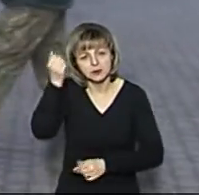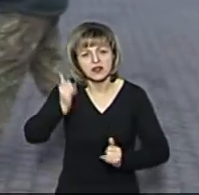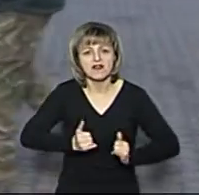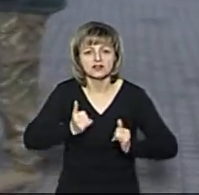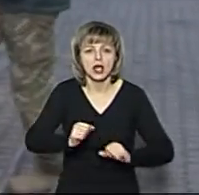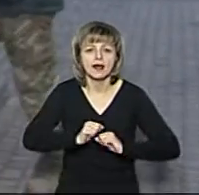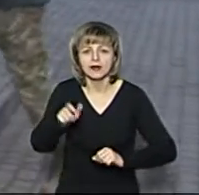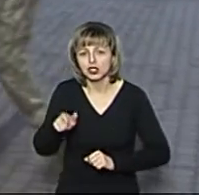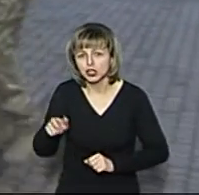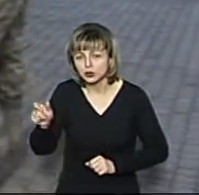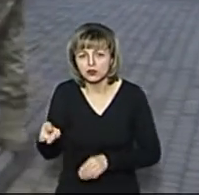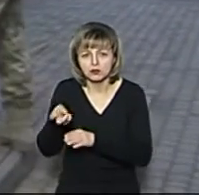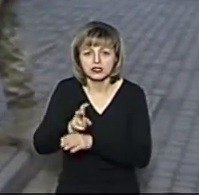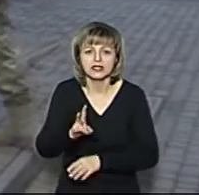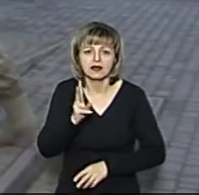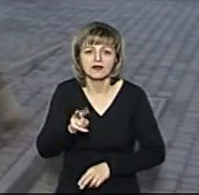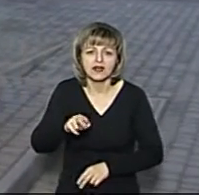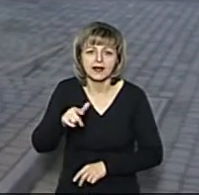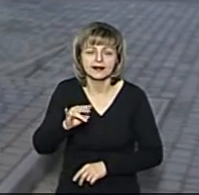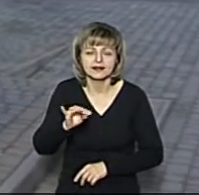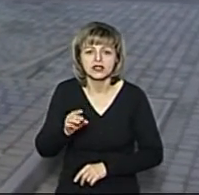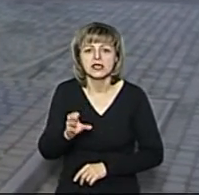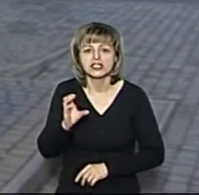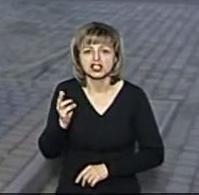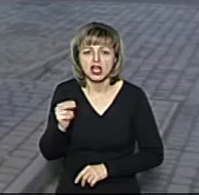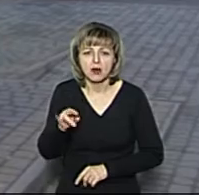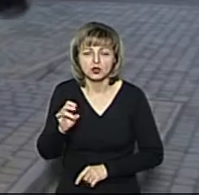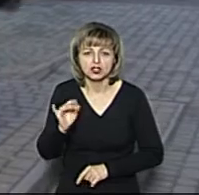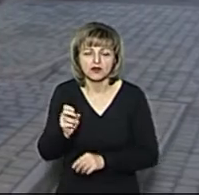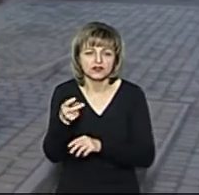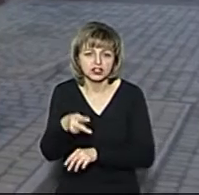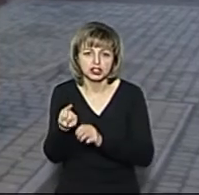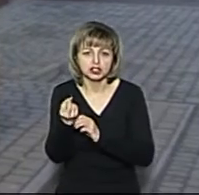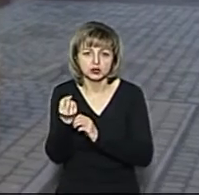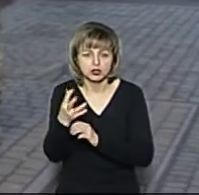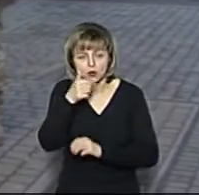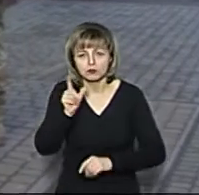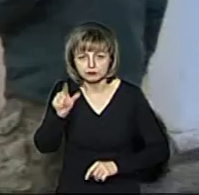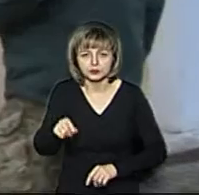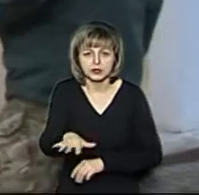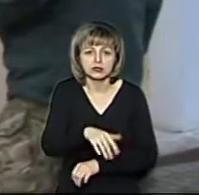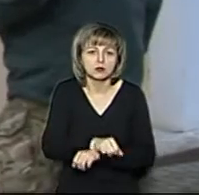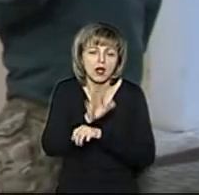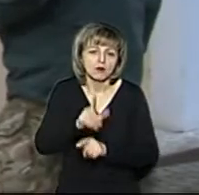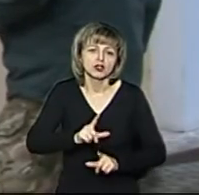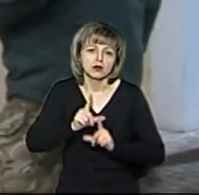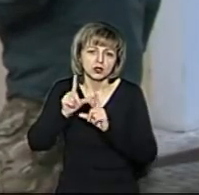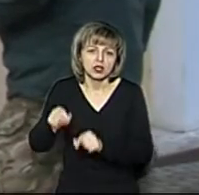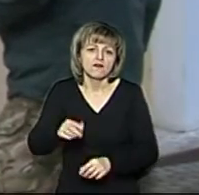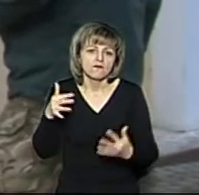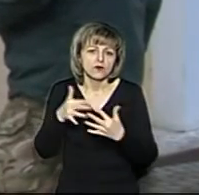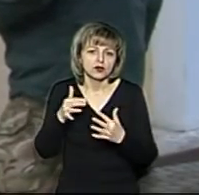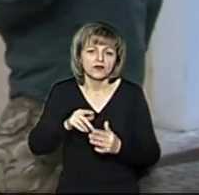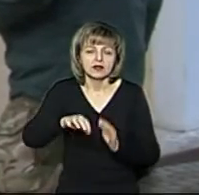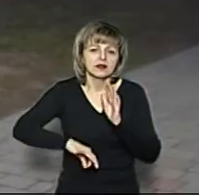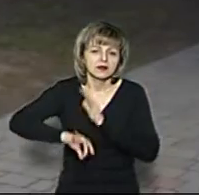Вшанувати героїв Небесної Сотні прийшов княгининівець Сергій Шапошнік. У 2014-му був на Майдані. Згодом добровольцем пішов воювати на Схід. Був